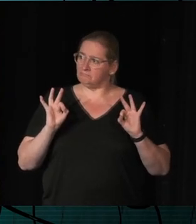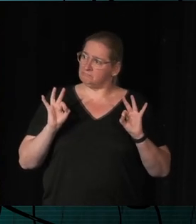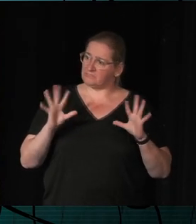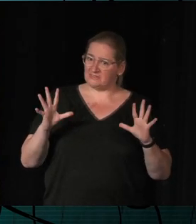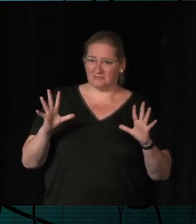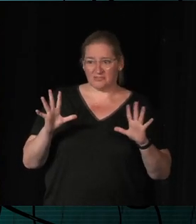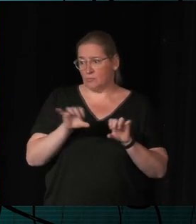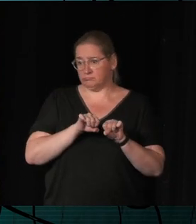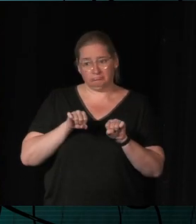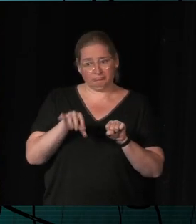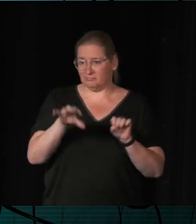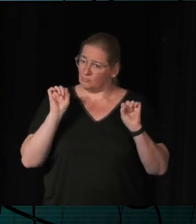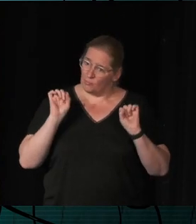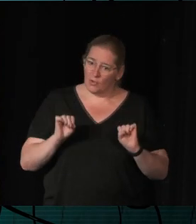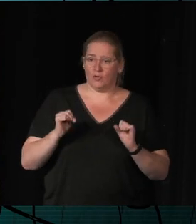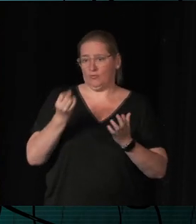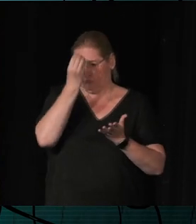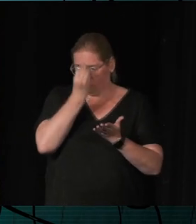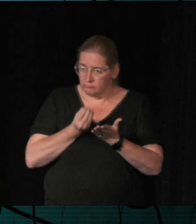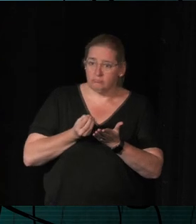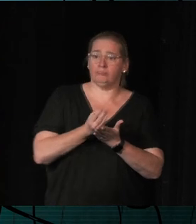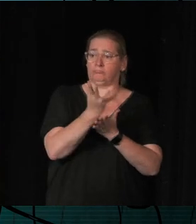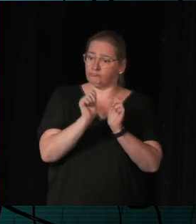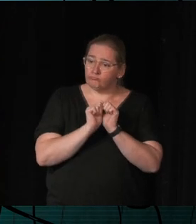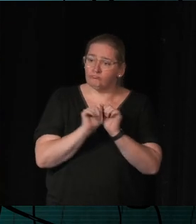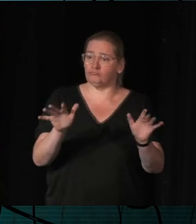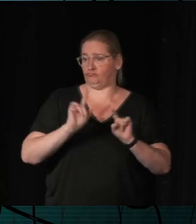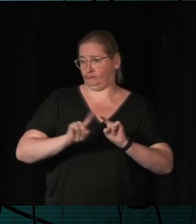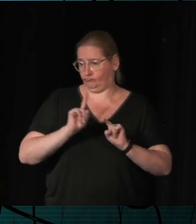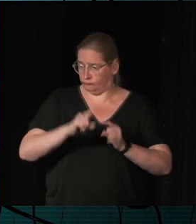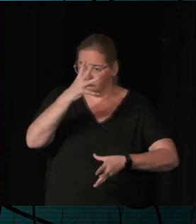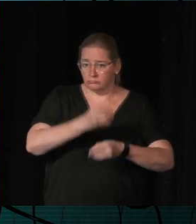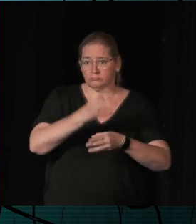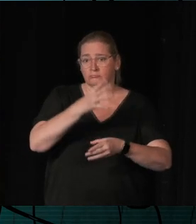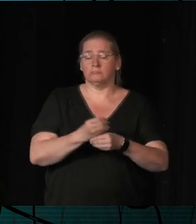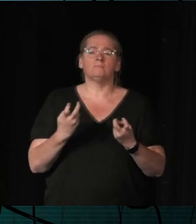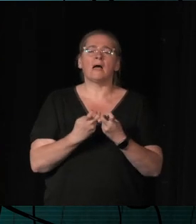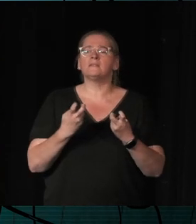d'autres. On peut voir facilement comment le cinéma